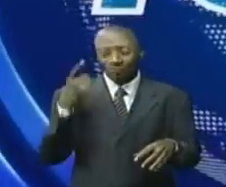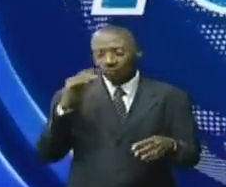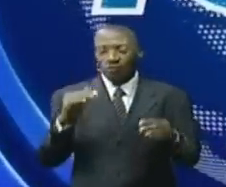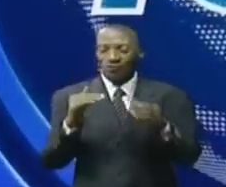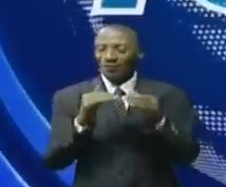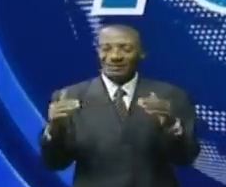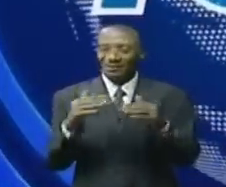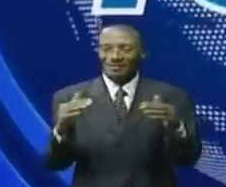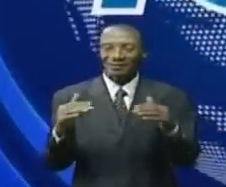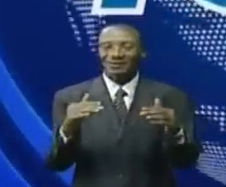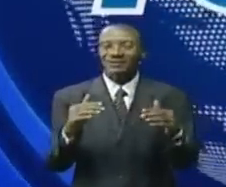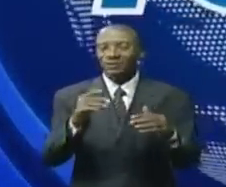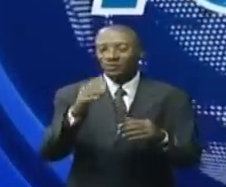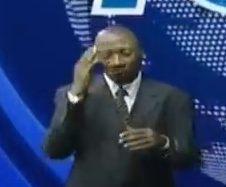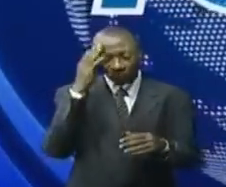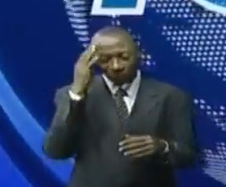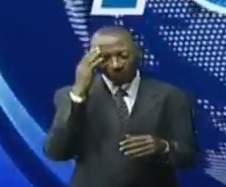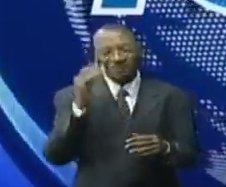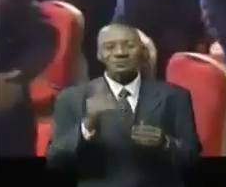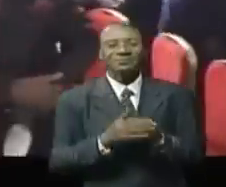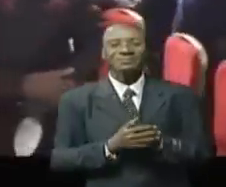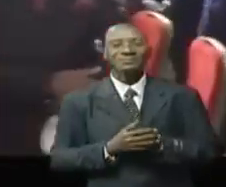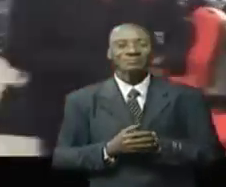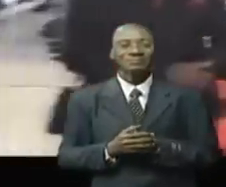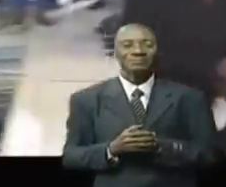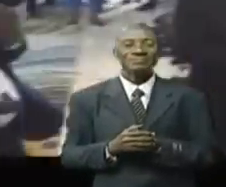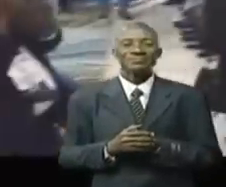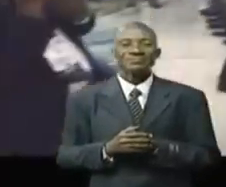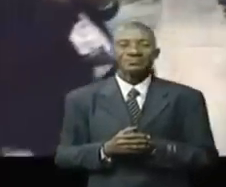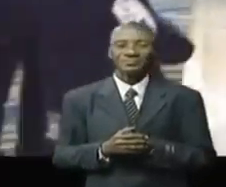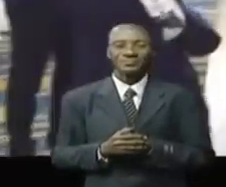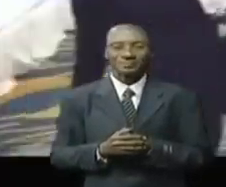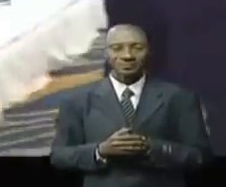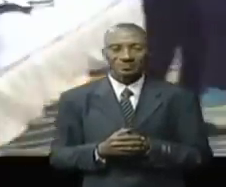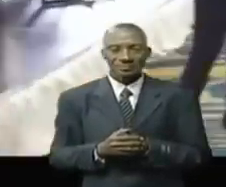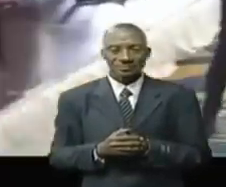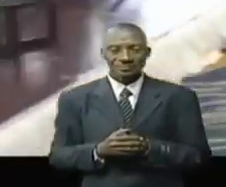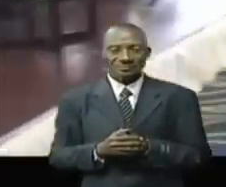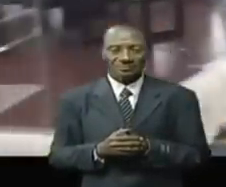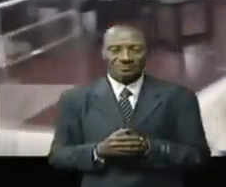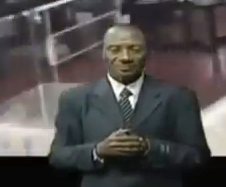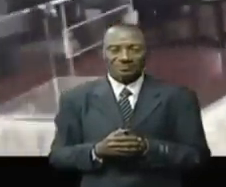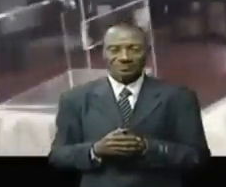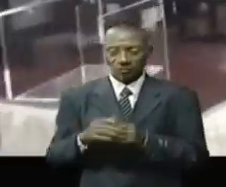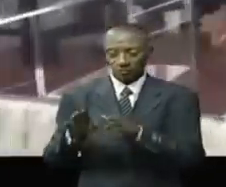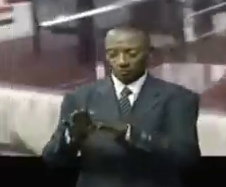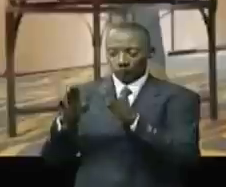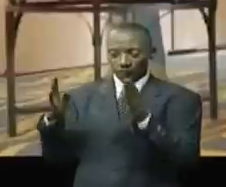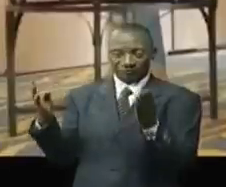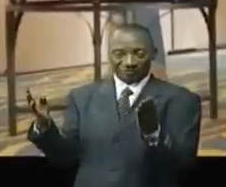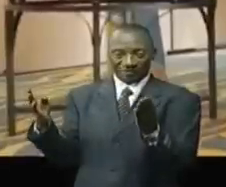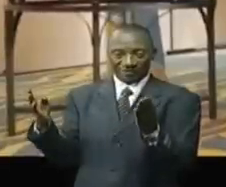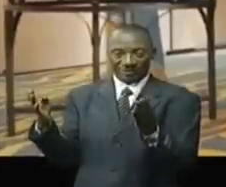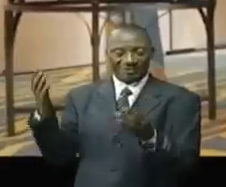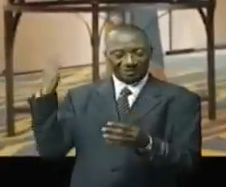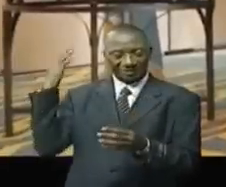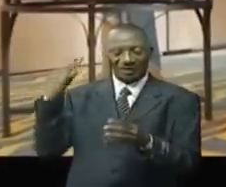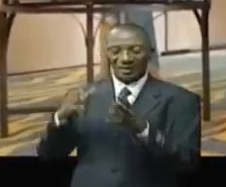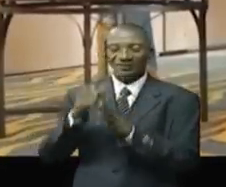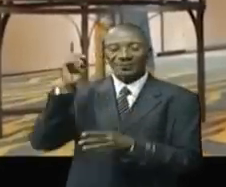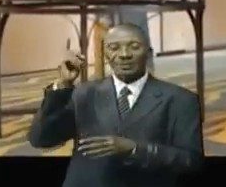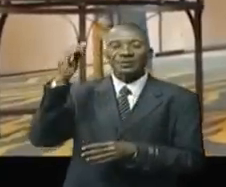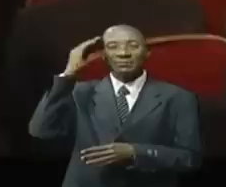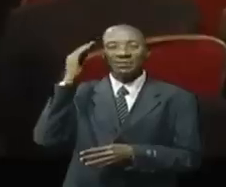Joseph Oscar Mbalkaïj dans ses reportages. Ouverte par le Premier ministre le 16 juin 2022 à Kinshasa,